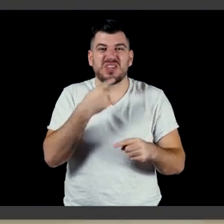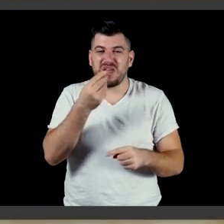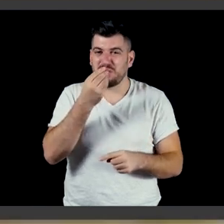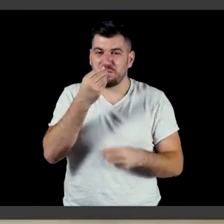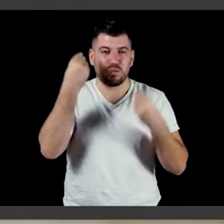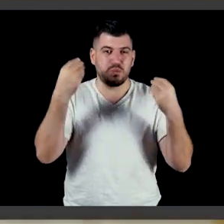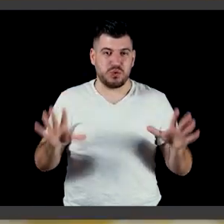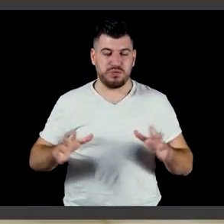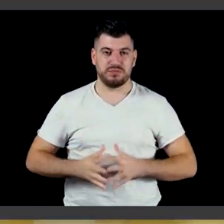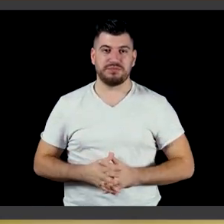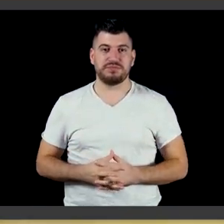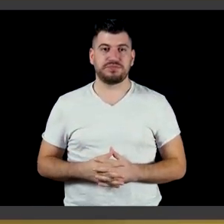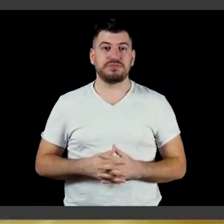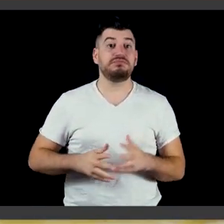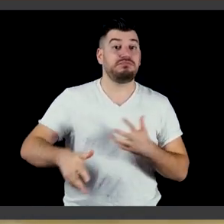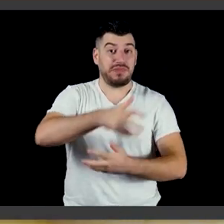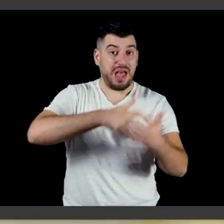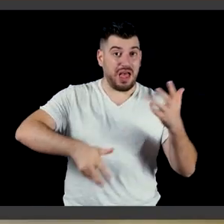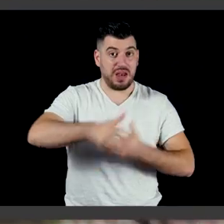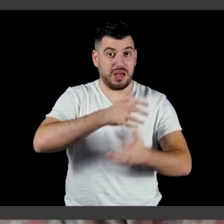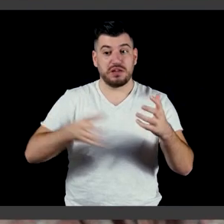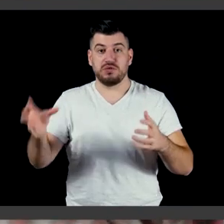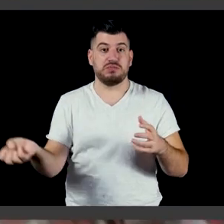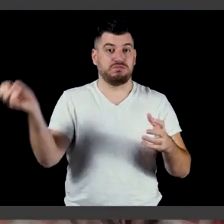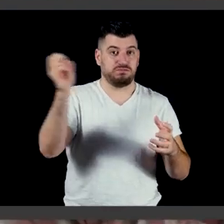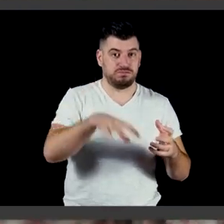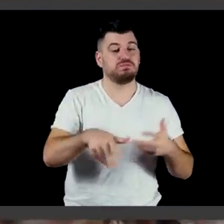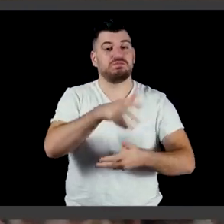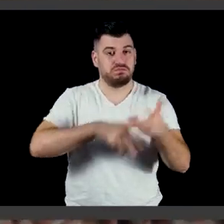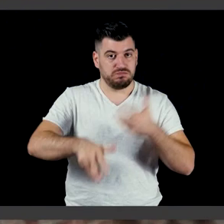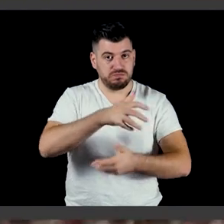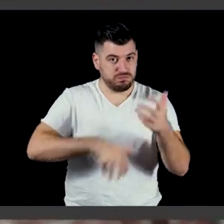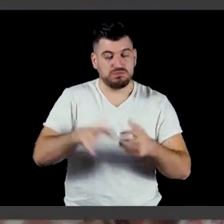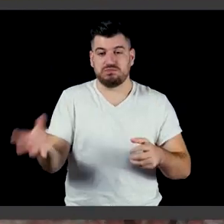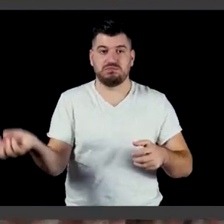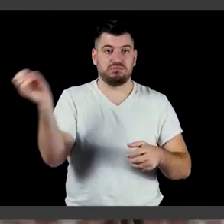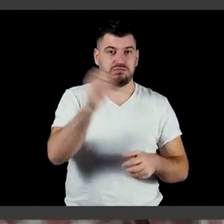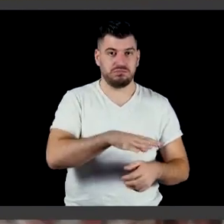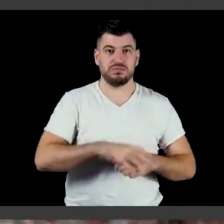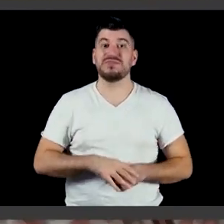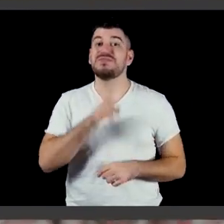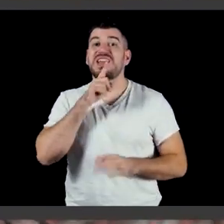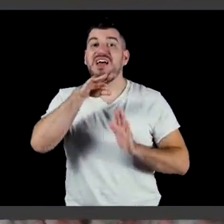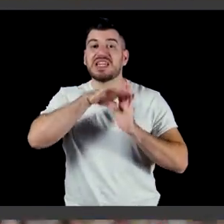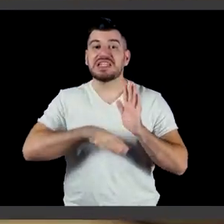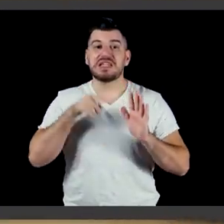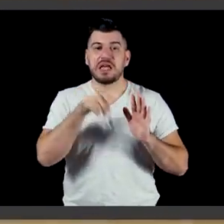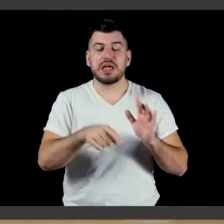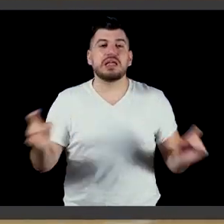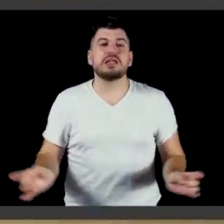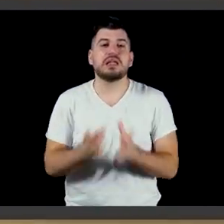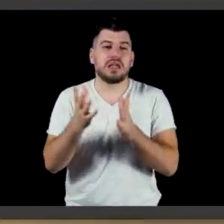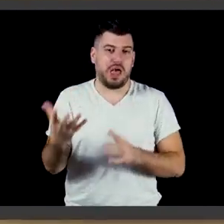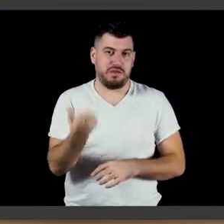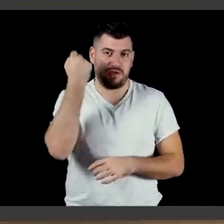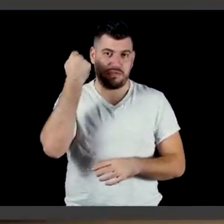Οπότε ανακατεύω και βάζω το επόμενο. Να σας πω ότι αυτή τη συνταγή τη βρήκαμε